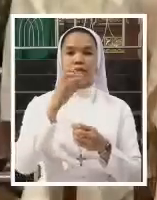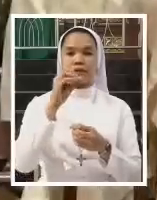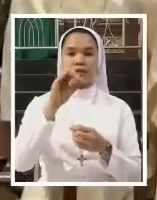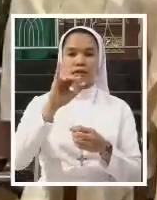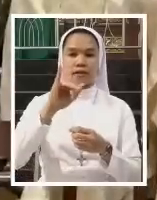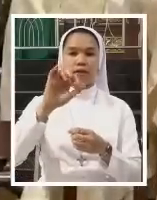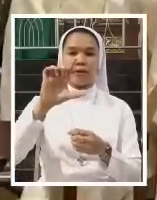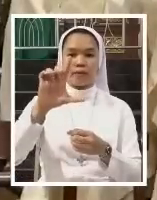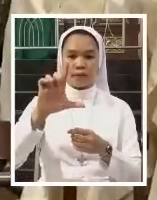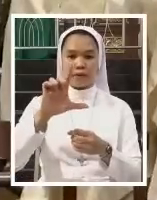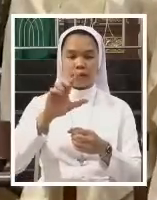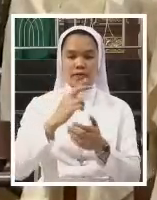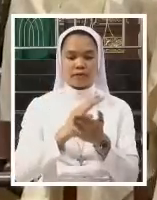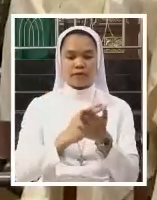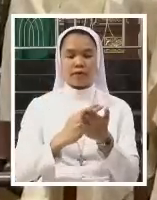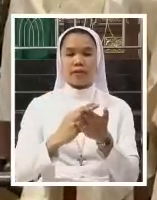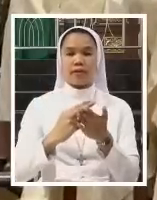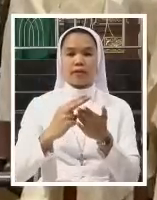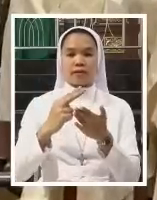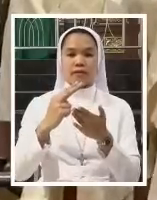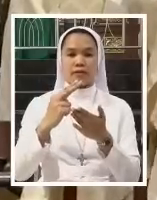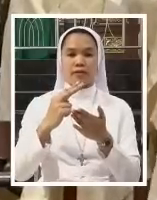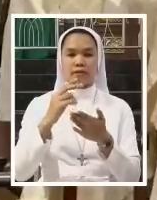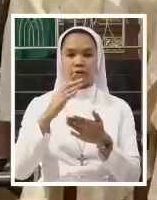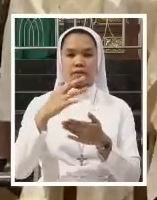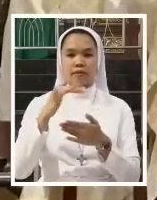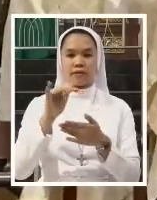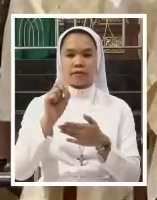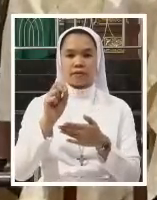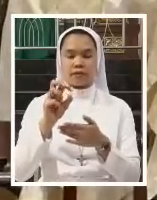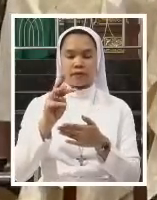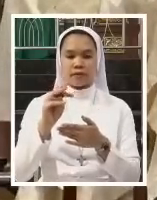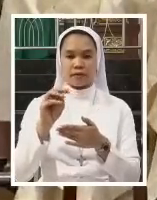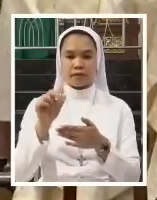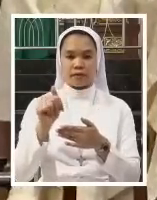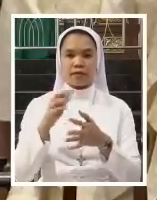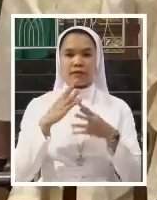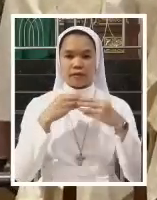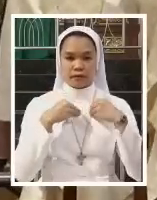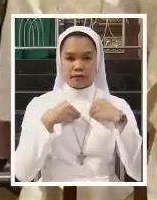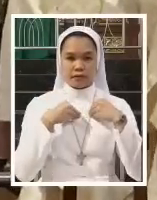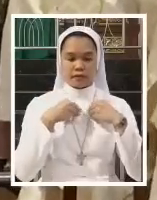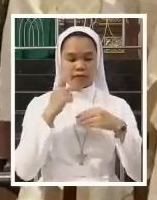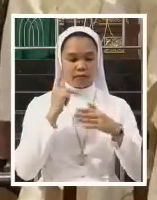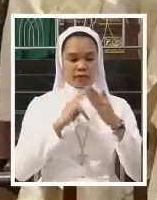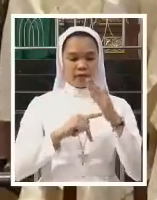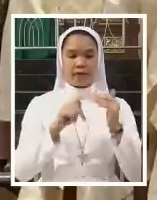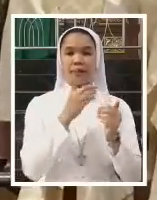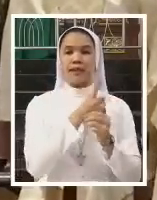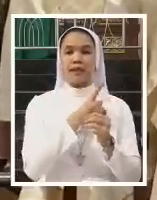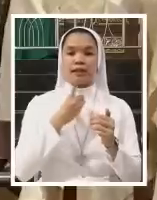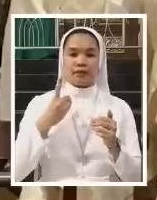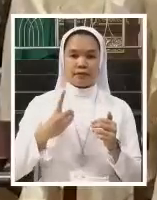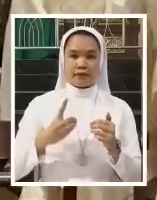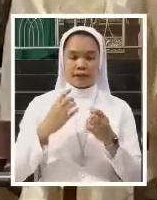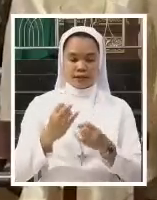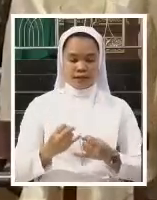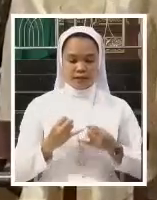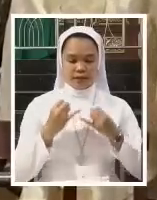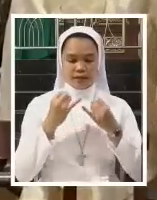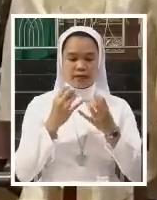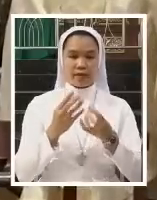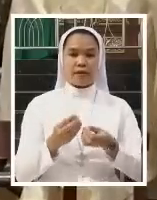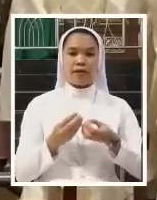sa Santo Krisma. Inawit ni Propeta David ang buhay asin kaugmahan na dolot